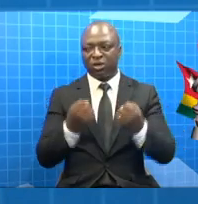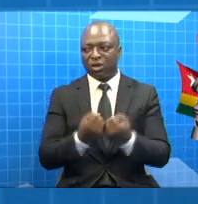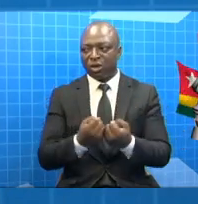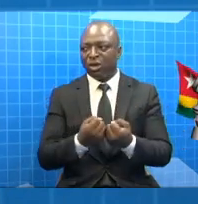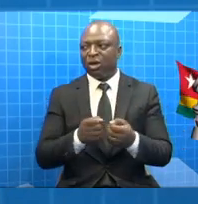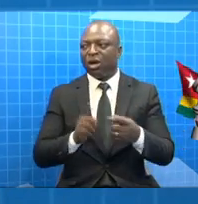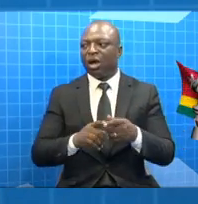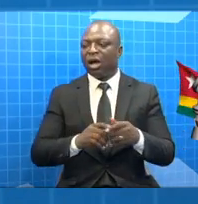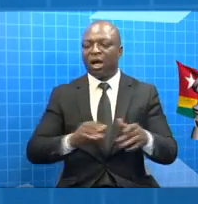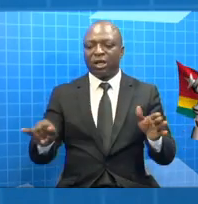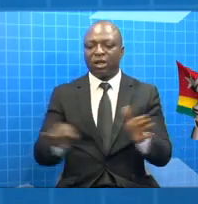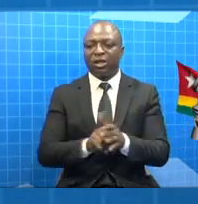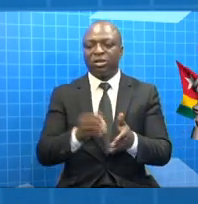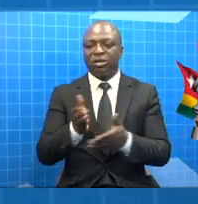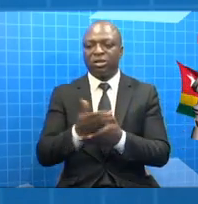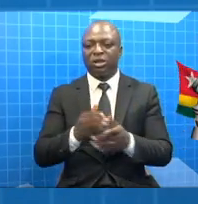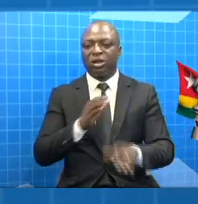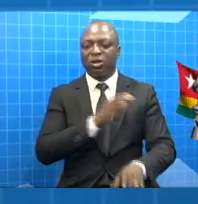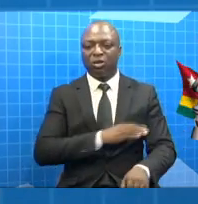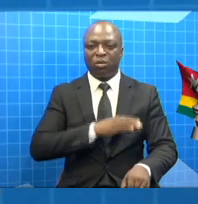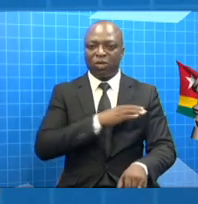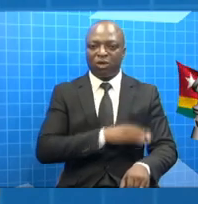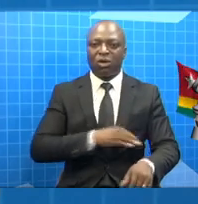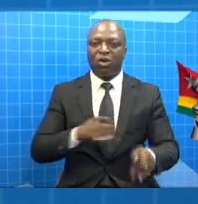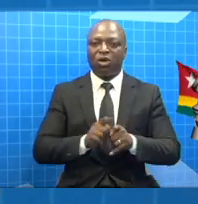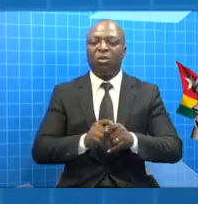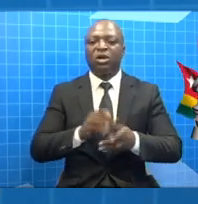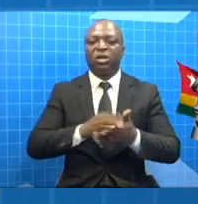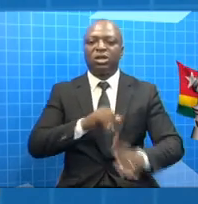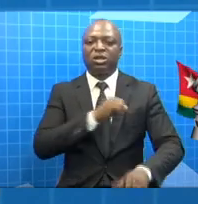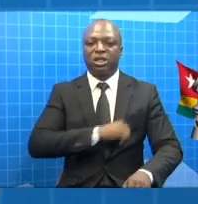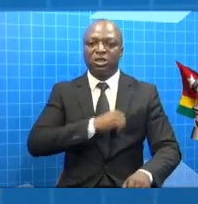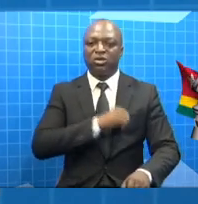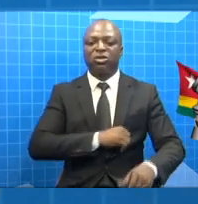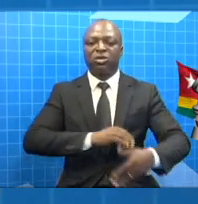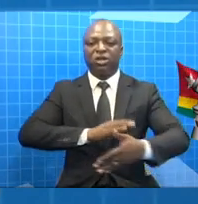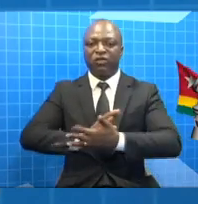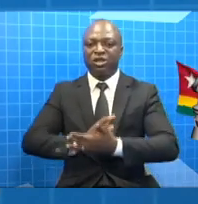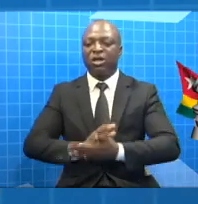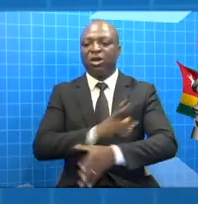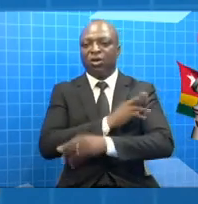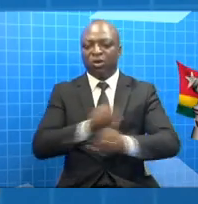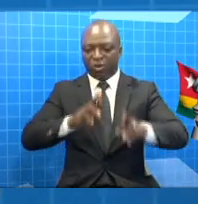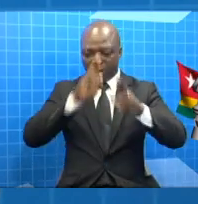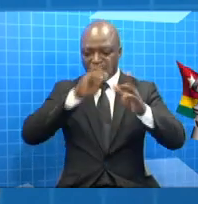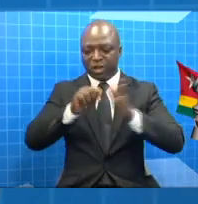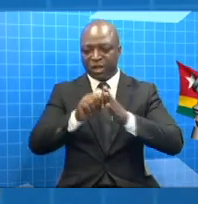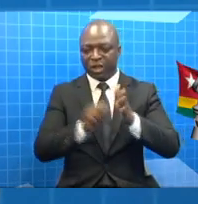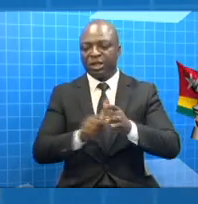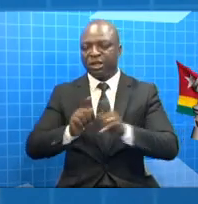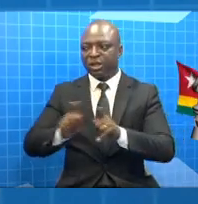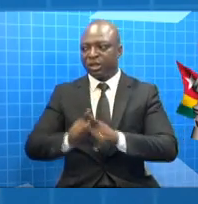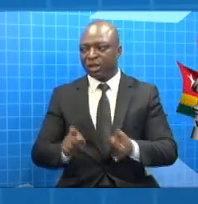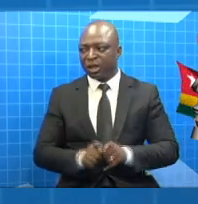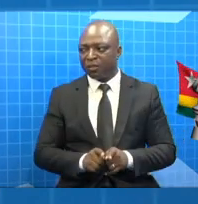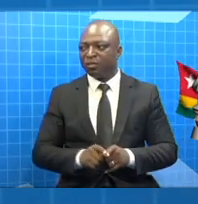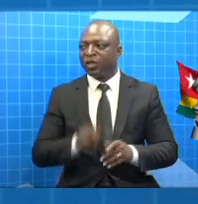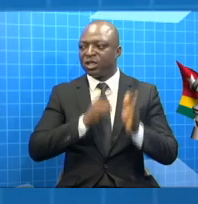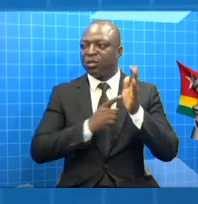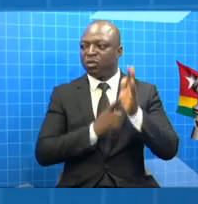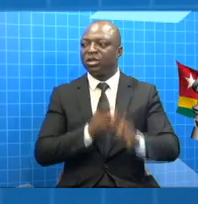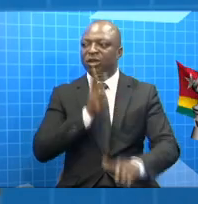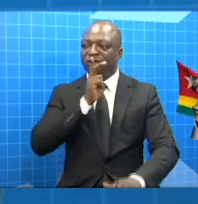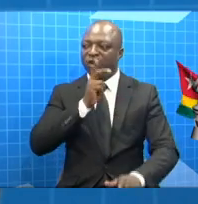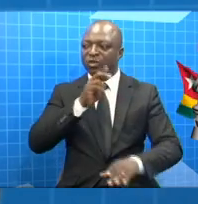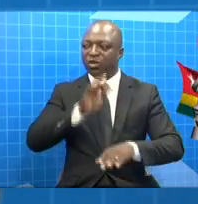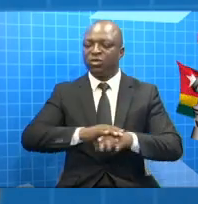à proscrire certains comportements comme les attitudes de défiance, le non-respect des textes, etc. Il s'est montré ferme